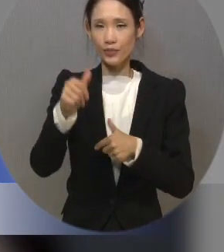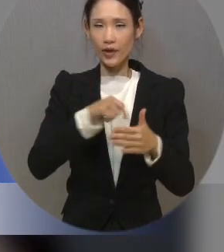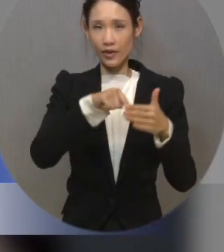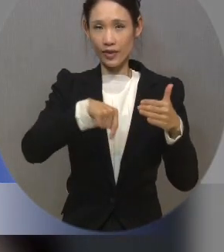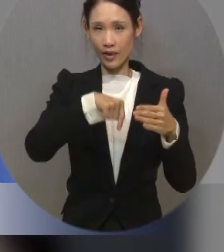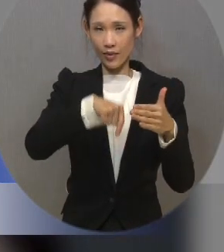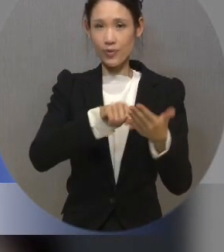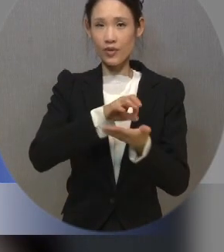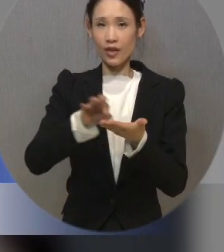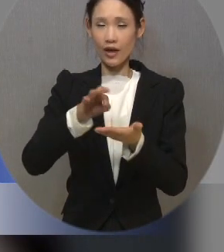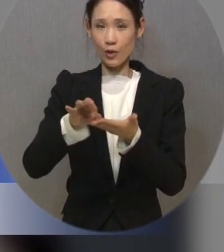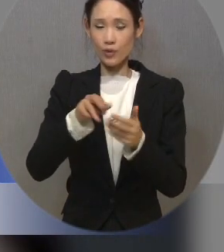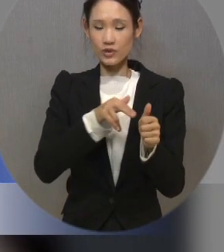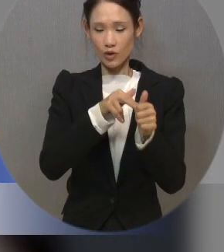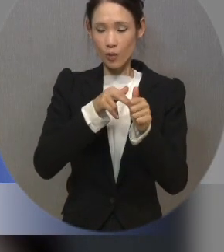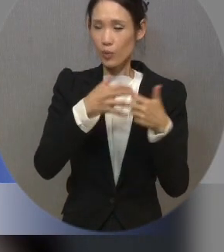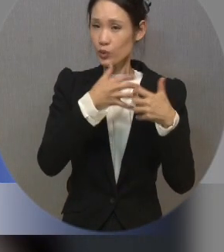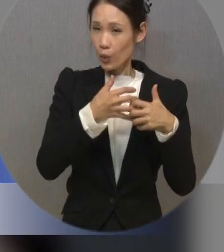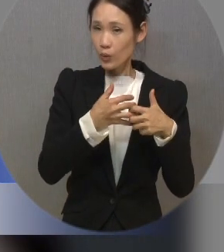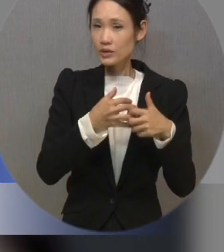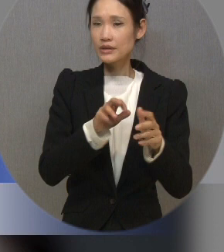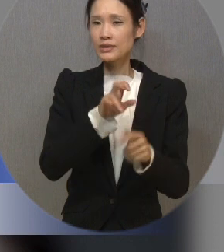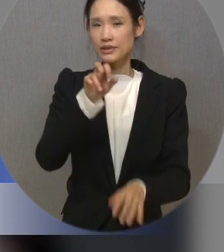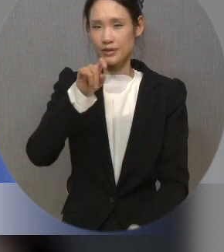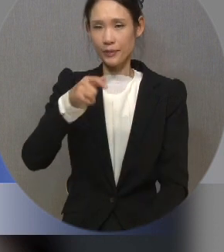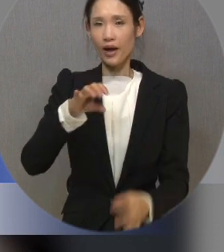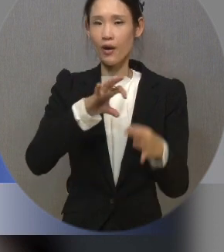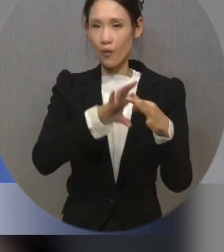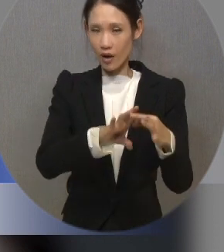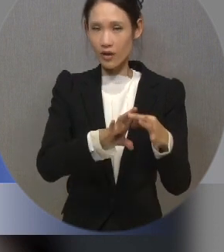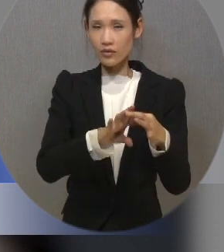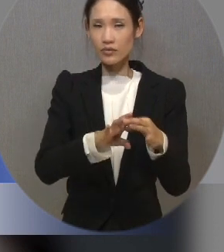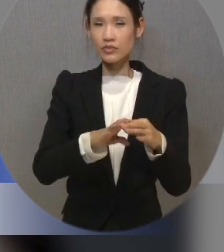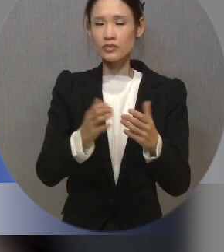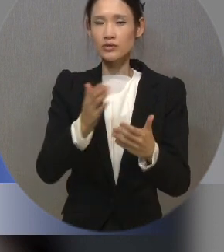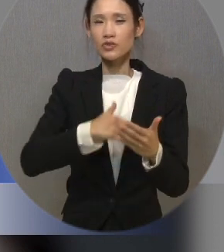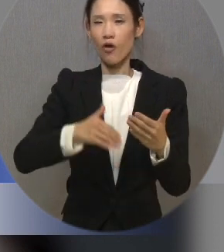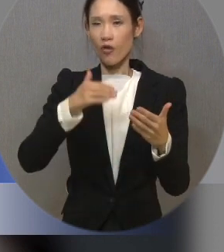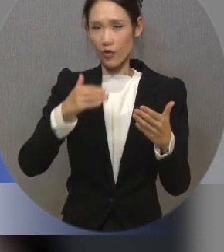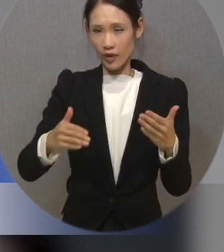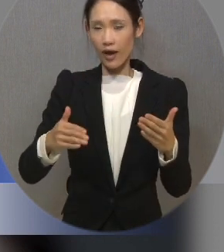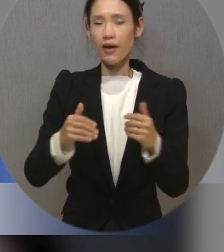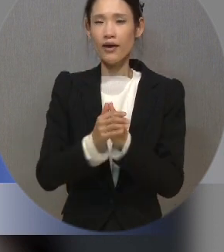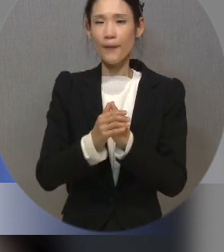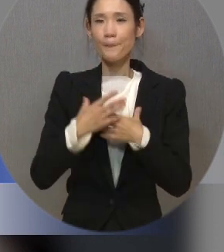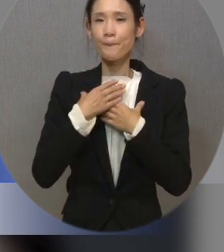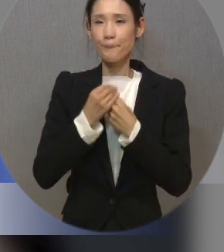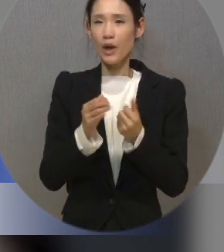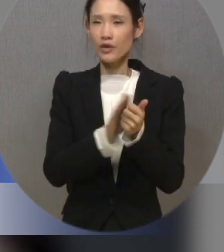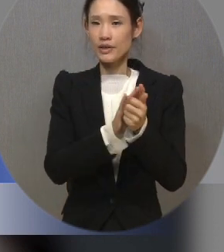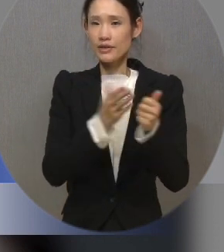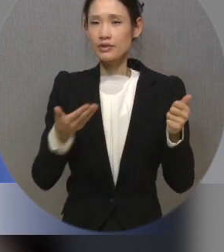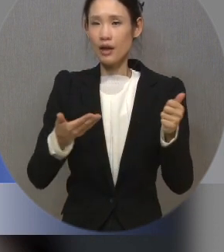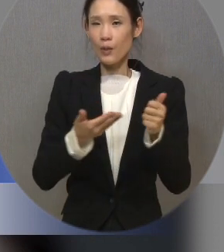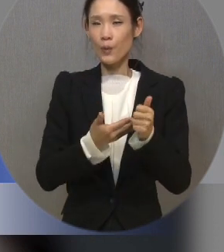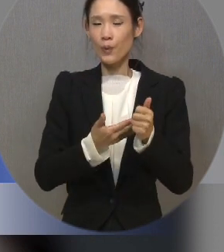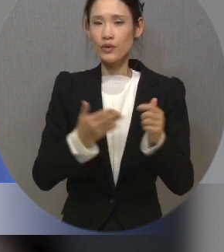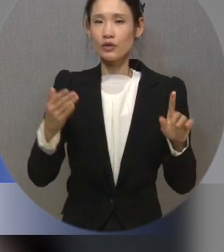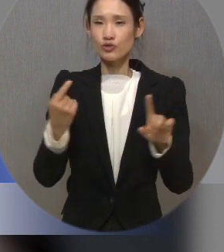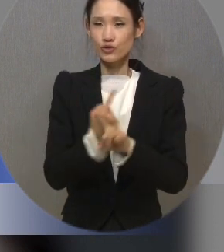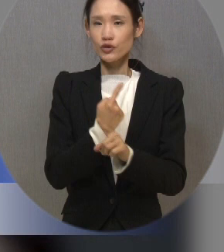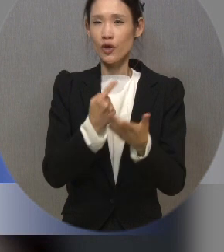사용하는 정보 통신망에 대해 장애인에게 정당한 편의를 제공하도록 규정하는 내용입니다